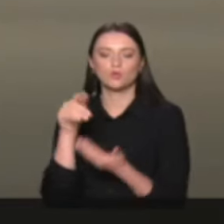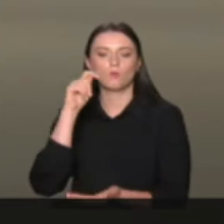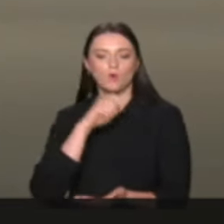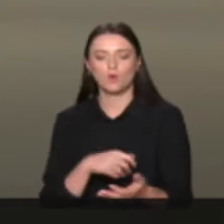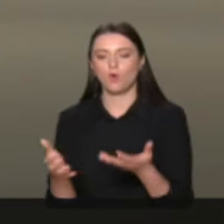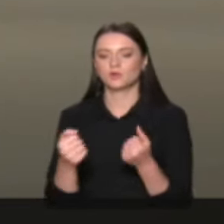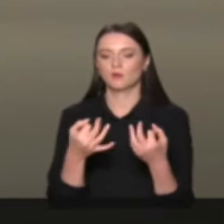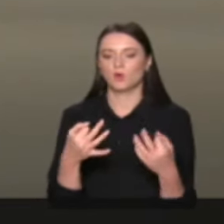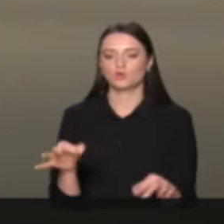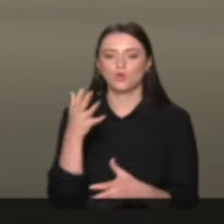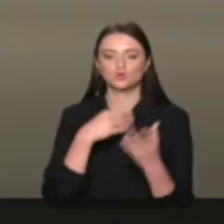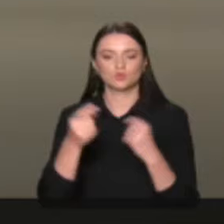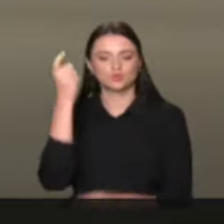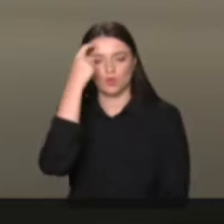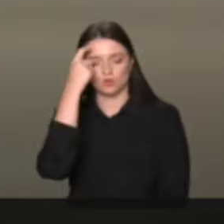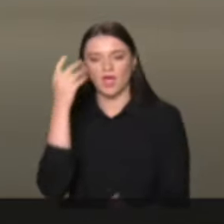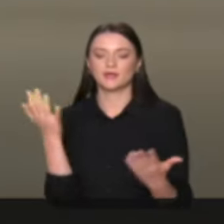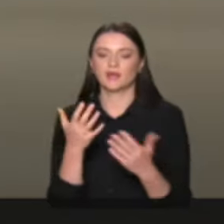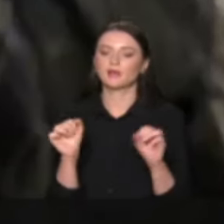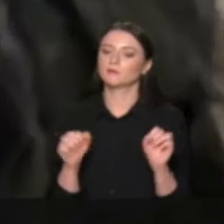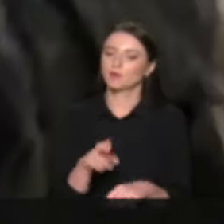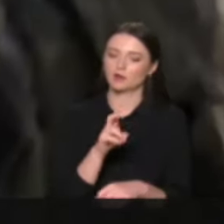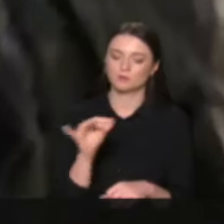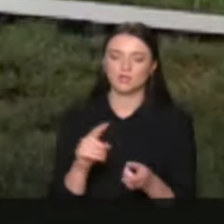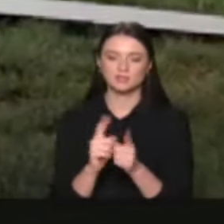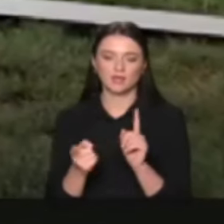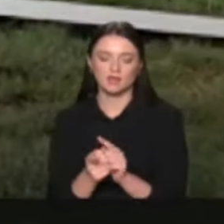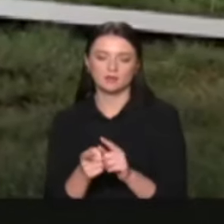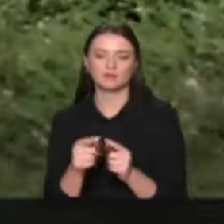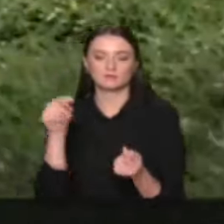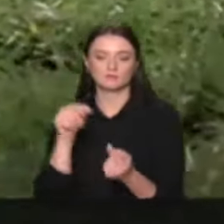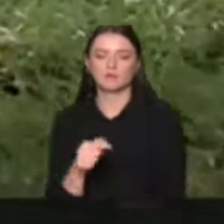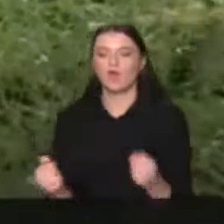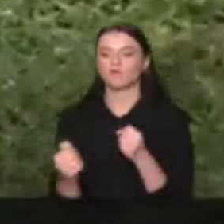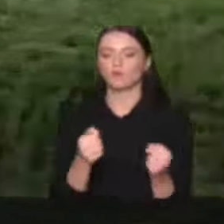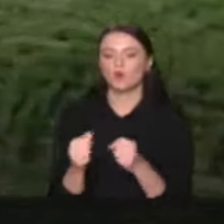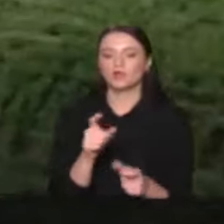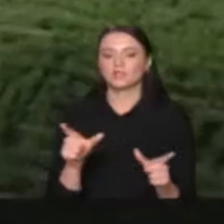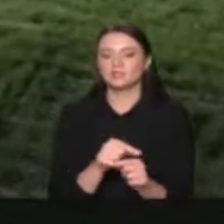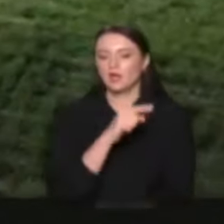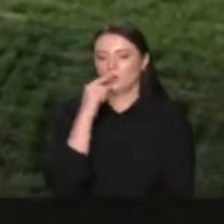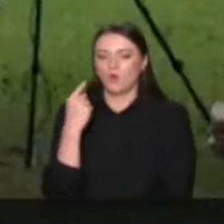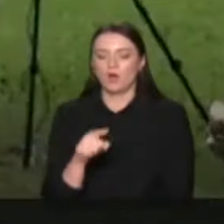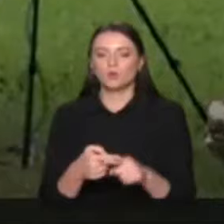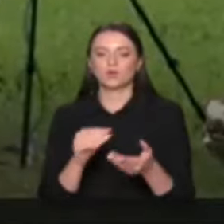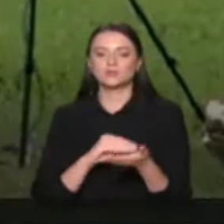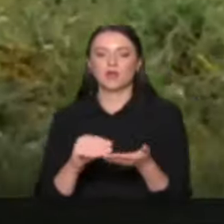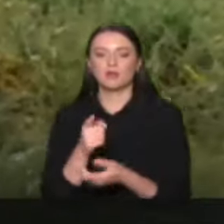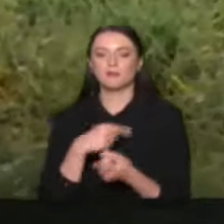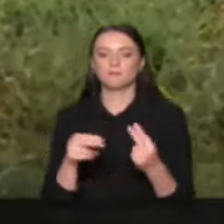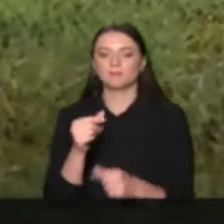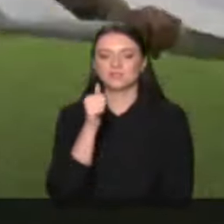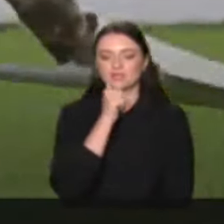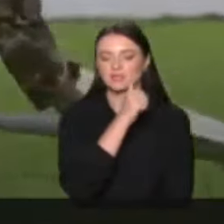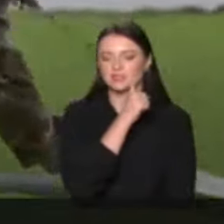отримати доступ до штучного інтелекту, який міг би стати в нагоді у боротьбі з рефією. Про це пише Business Insider.